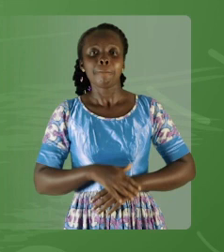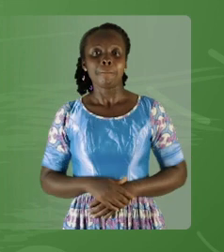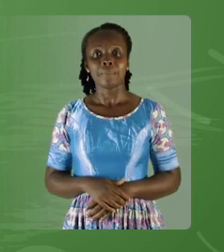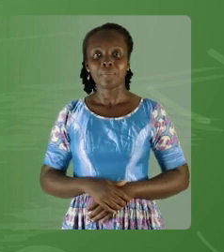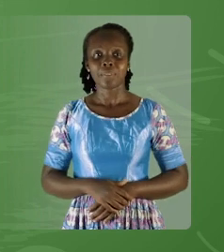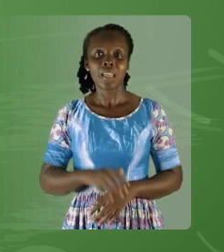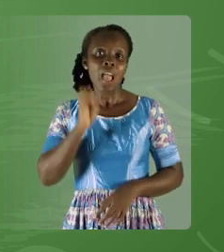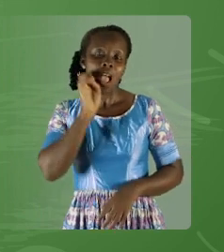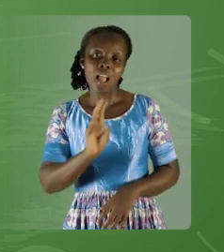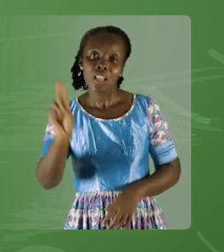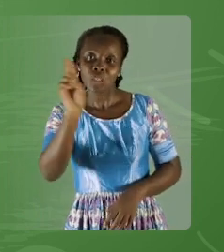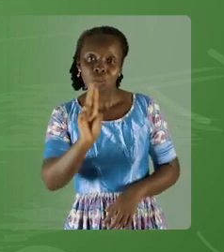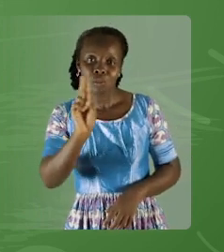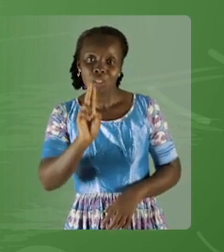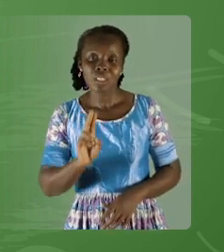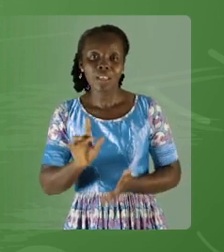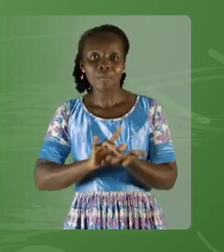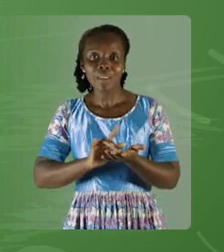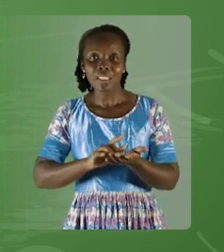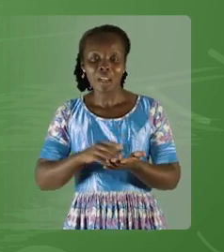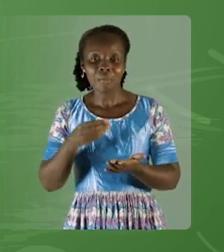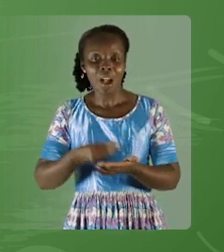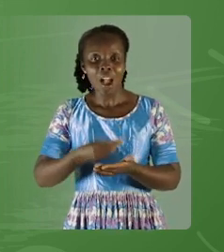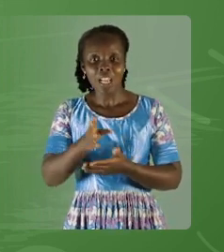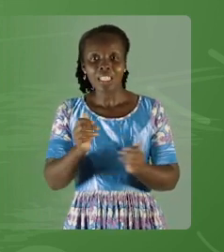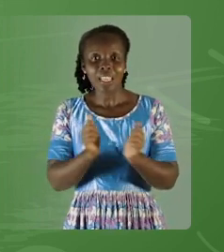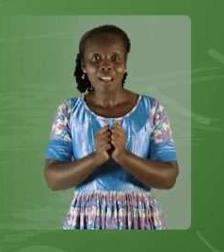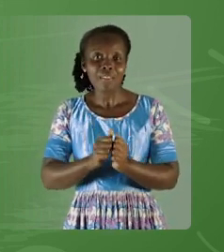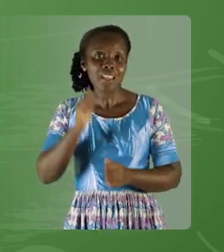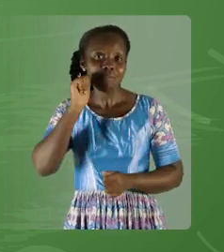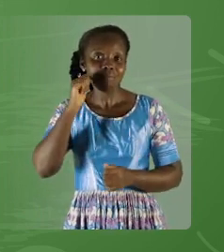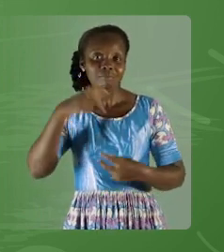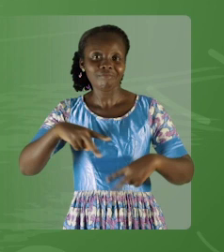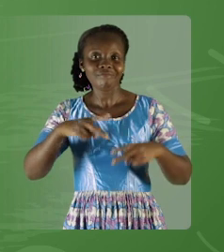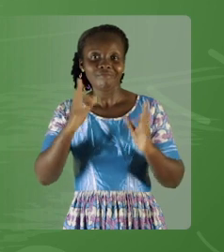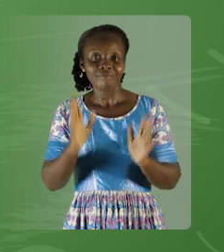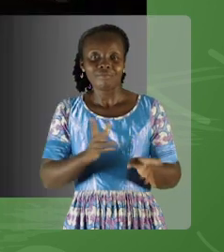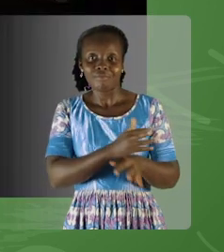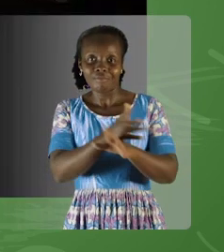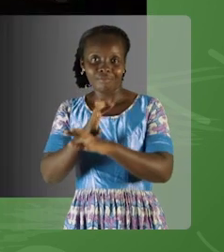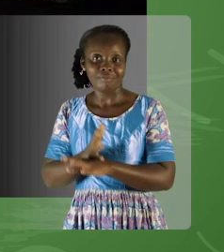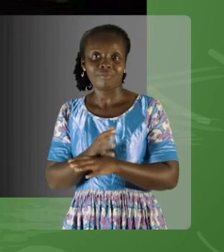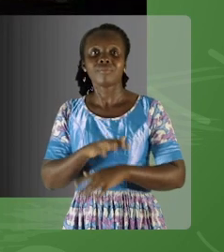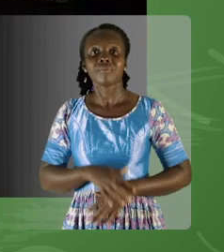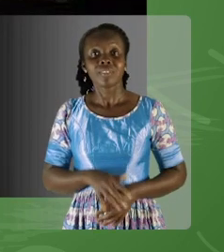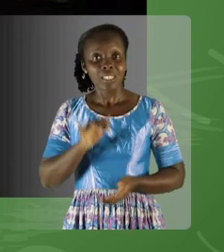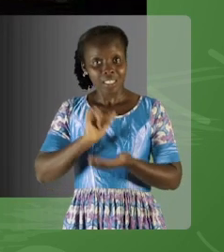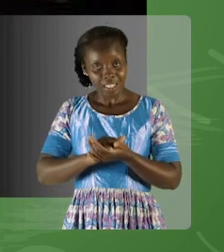pris des médicaments achetés chez une vendeuse ambulante.